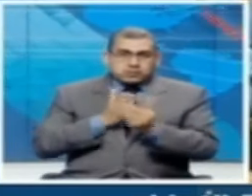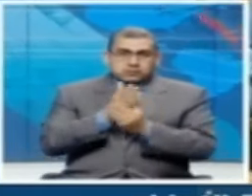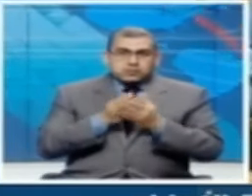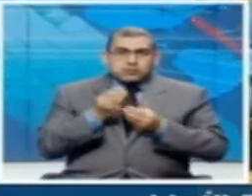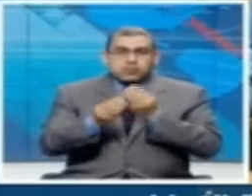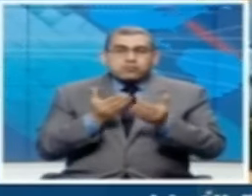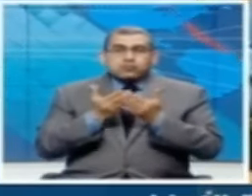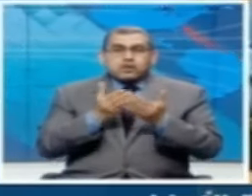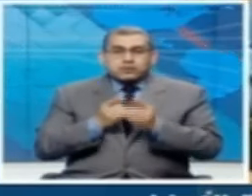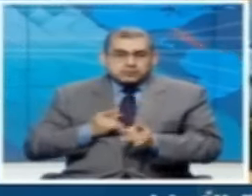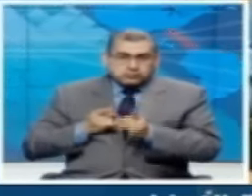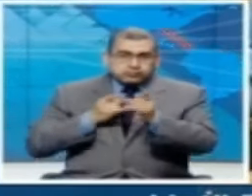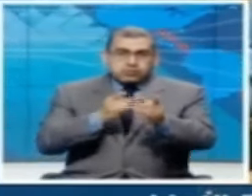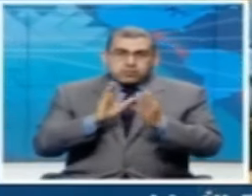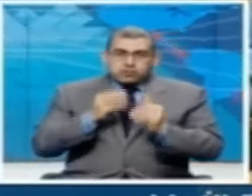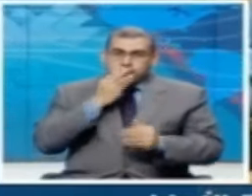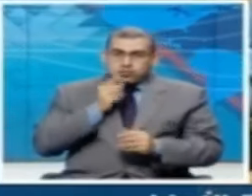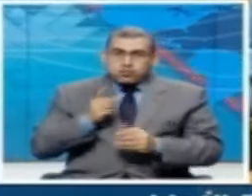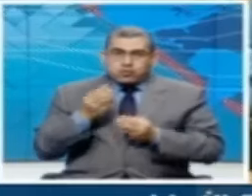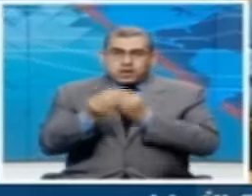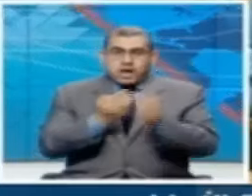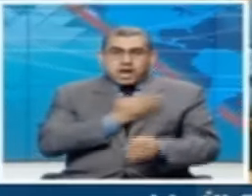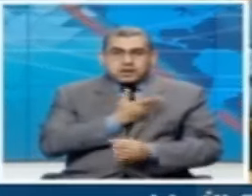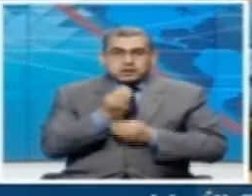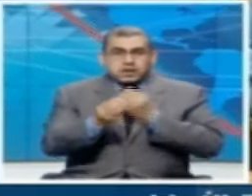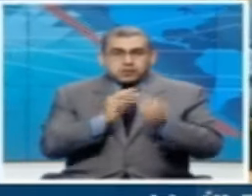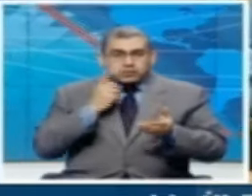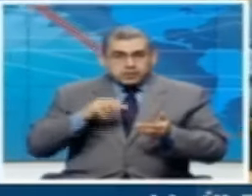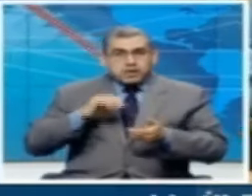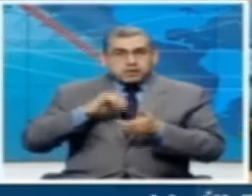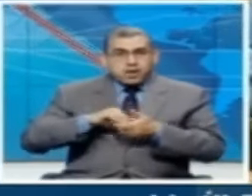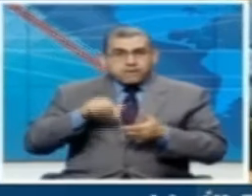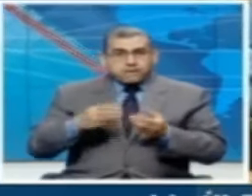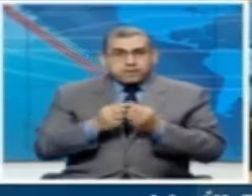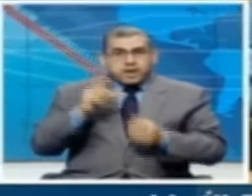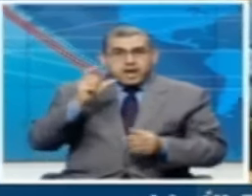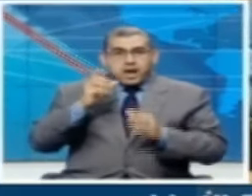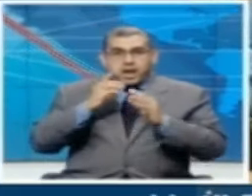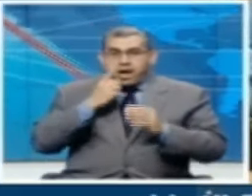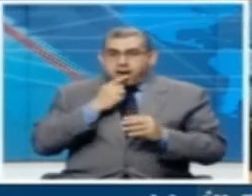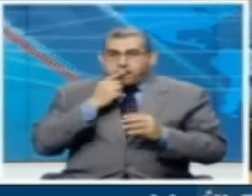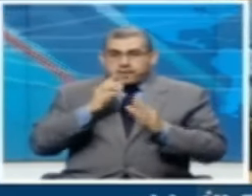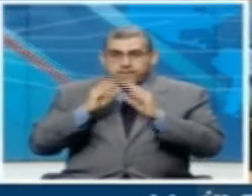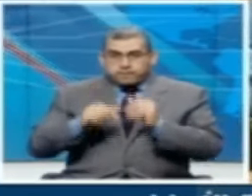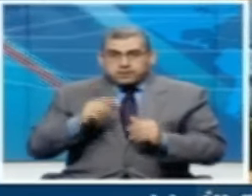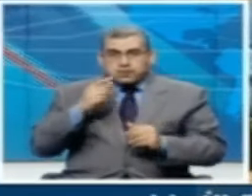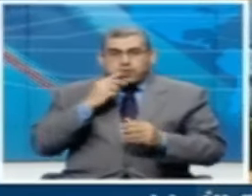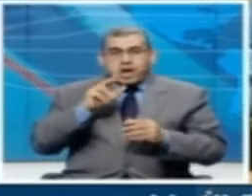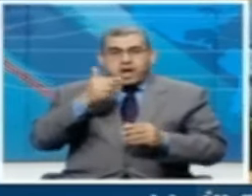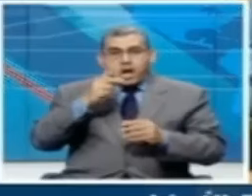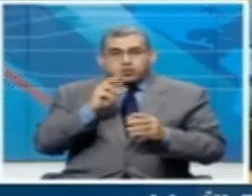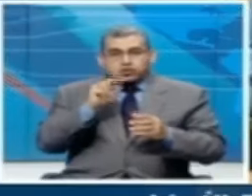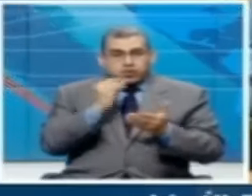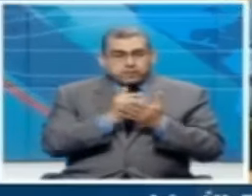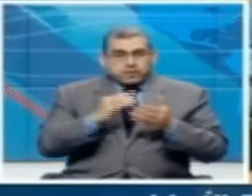وتسهيل دخول المساعدات الانسانيه الى قطاع غزه بما في ذلك التعاون القائم بين الهلال الاحمر المصري